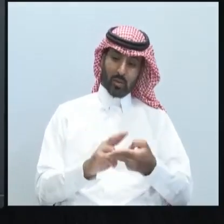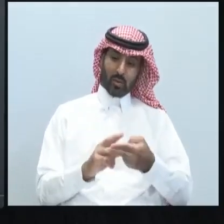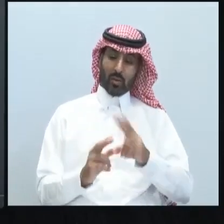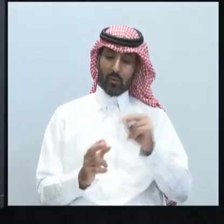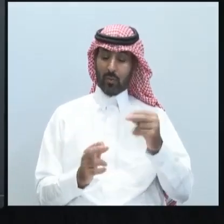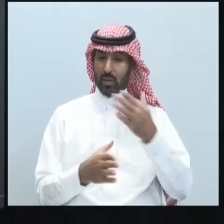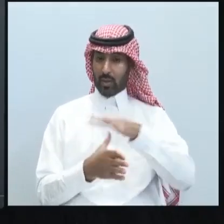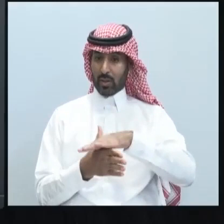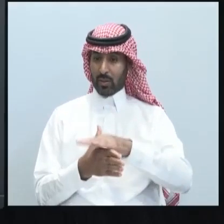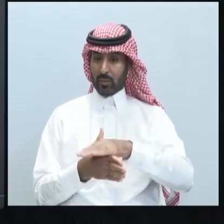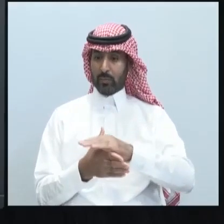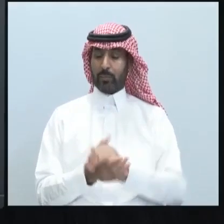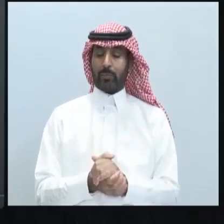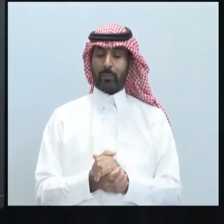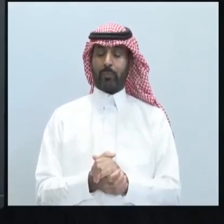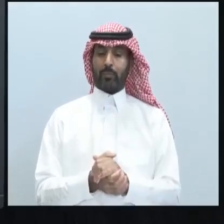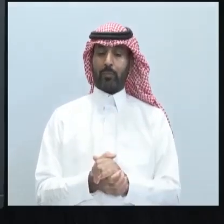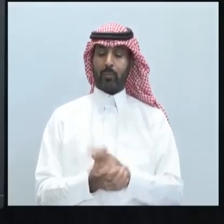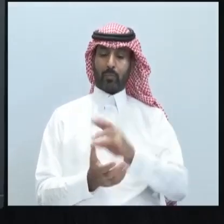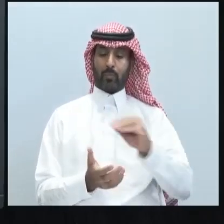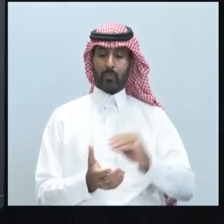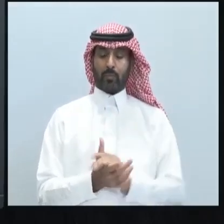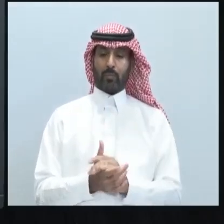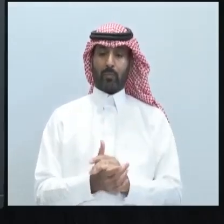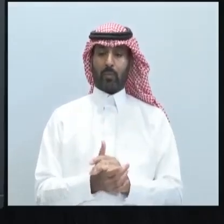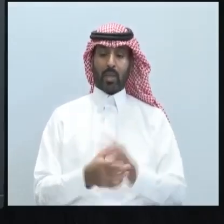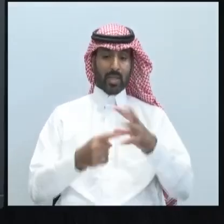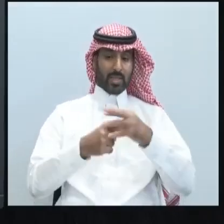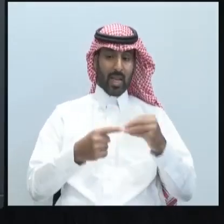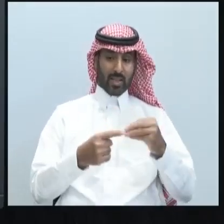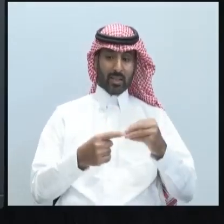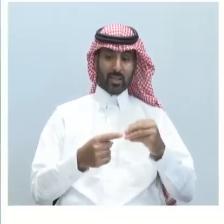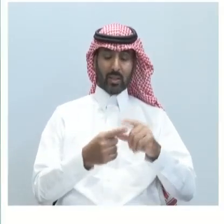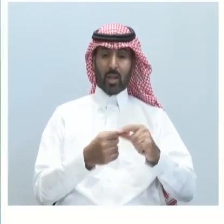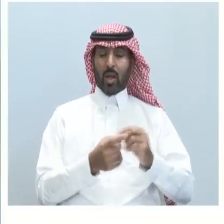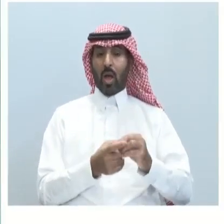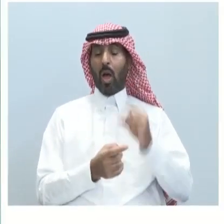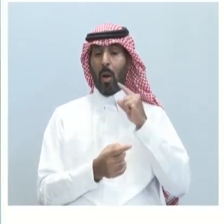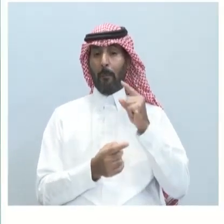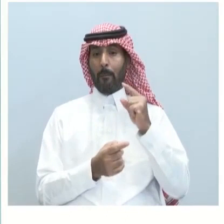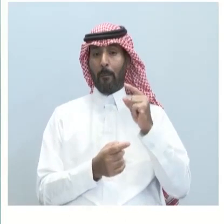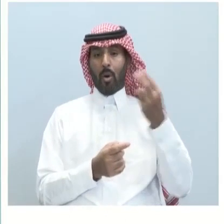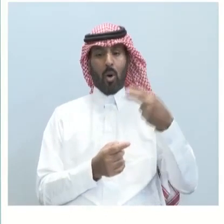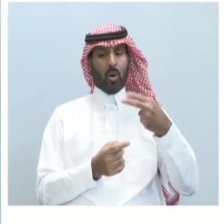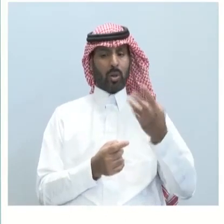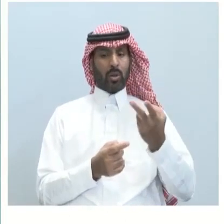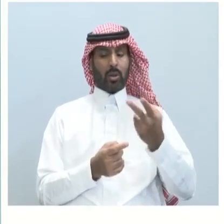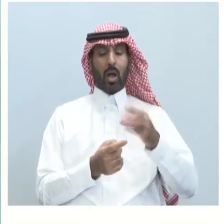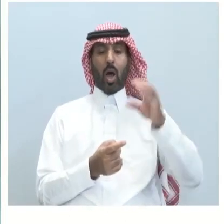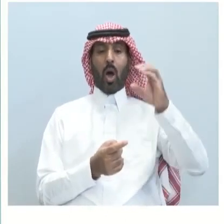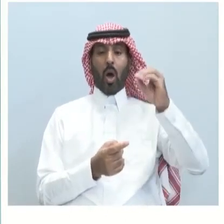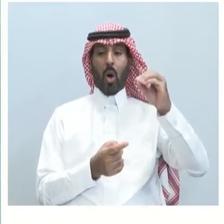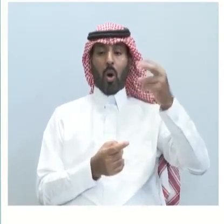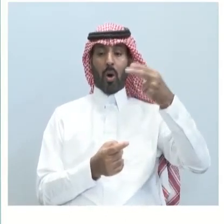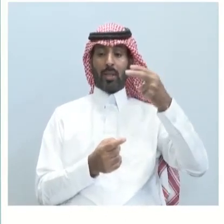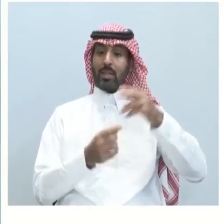حاله الاتزان كذلك بالمثل فانه اذا نقص التركيز ايونات الهيدروجين ما الذي سوف يحدث عشان